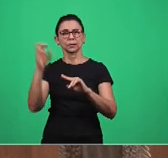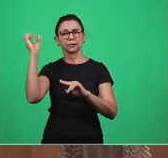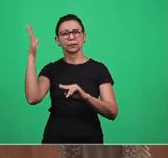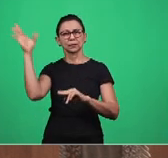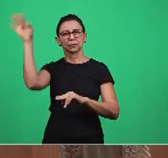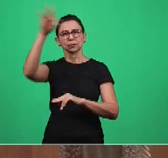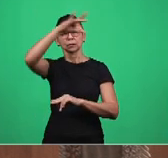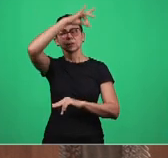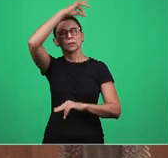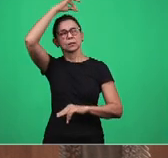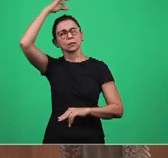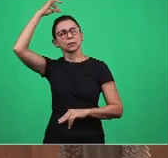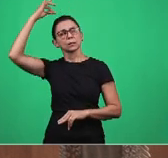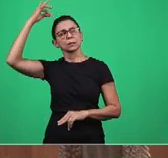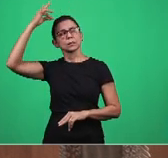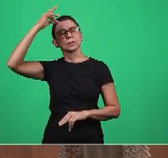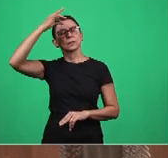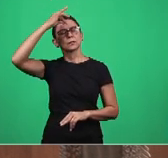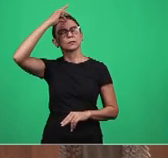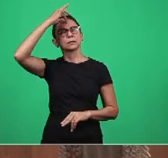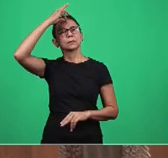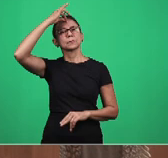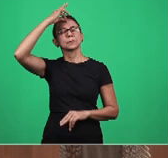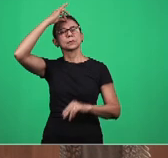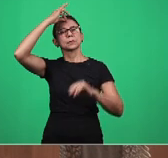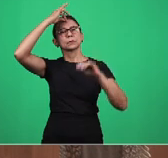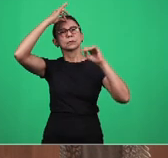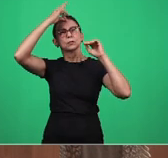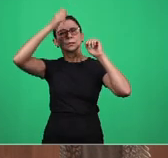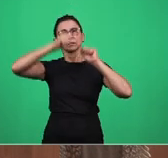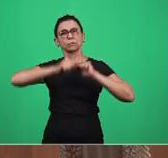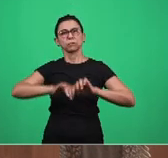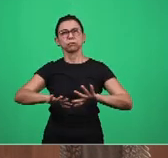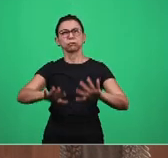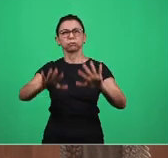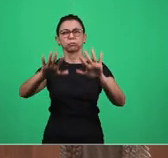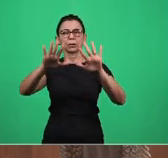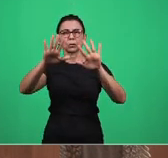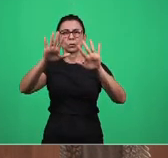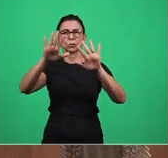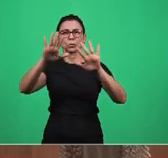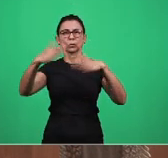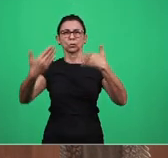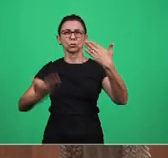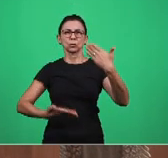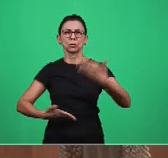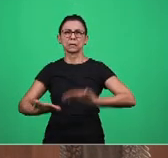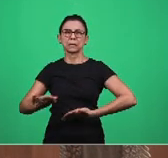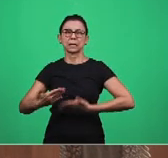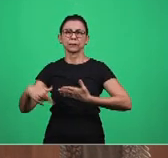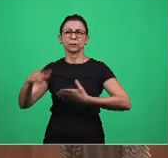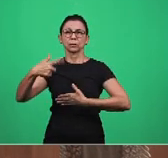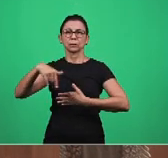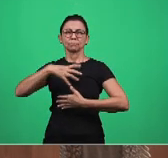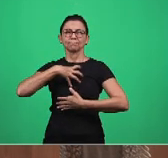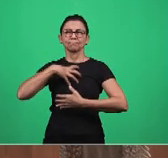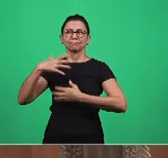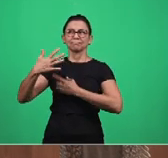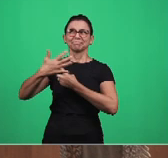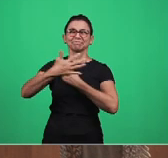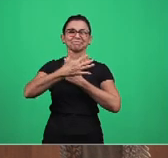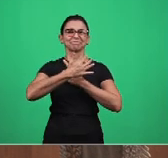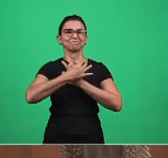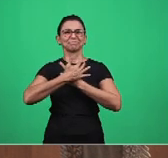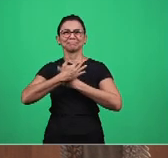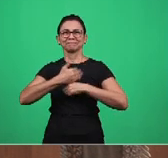arrive jusqu'à tes brebis. Nous sommes comme des brebis gardées, protégées, préservées,